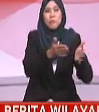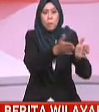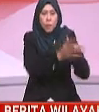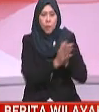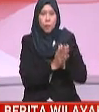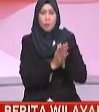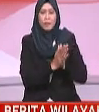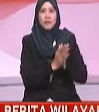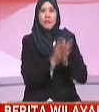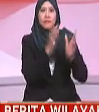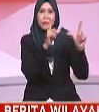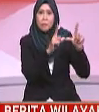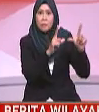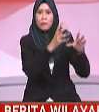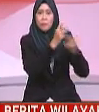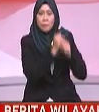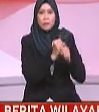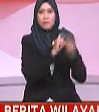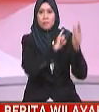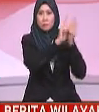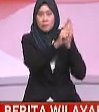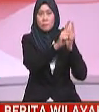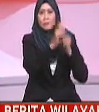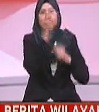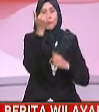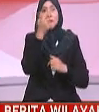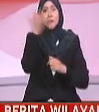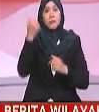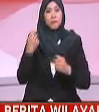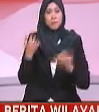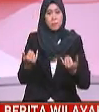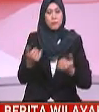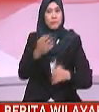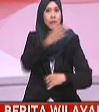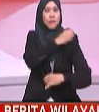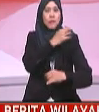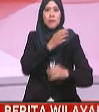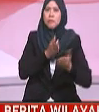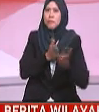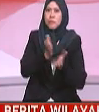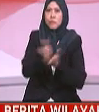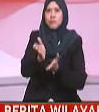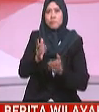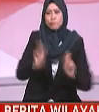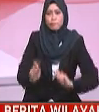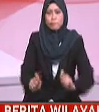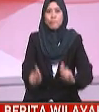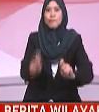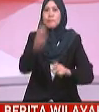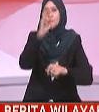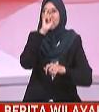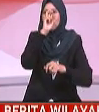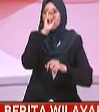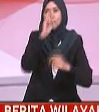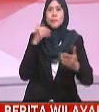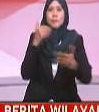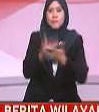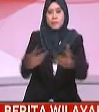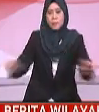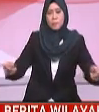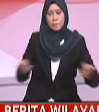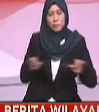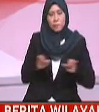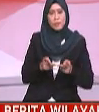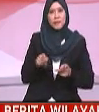permohonan untuk mendapatkan kelulusan, kerana kita akan terus mengambil tindakan ini sehingga kawasan